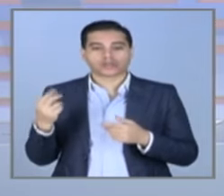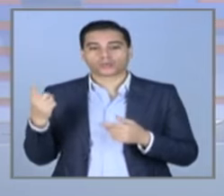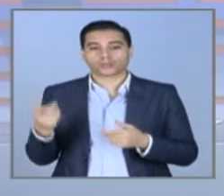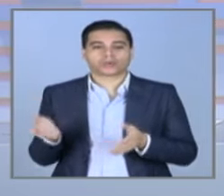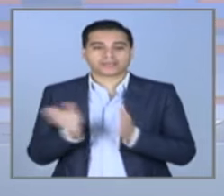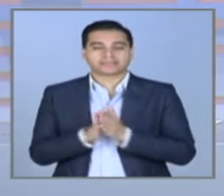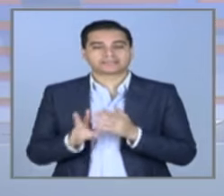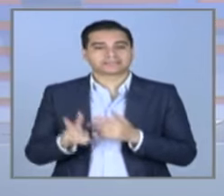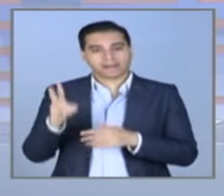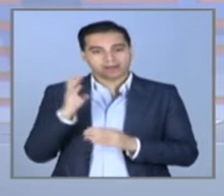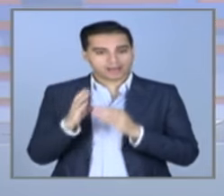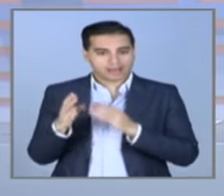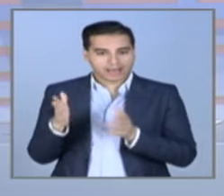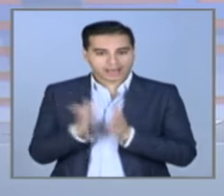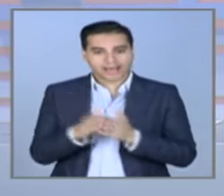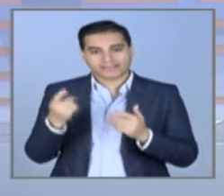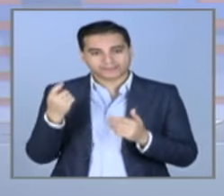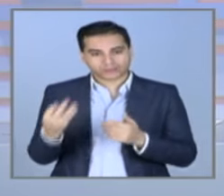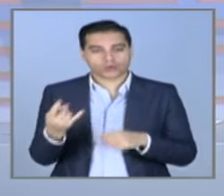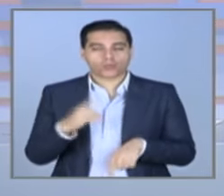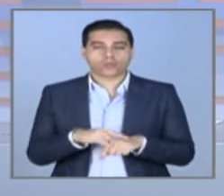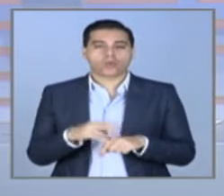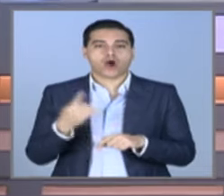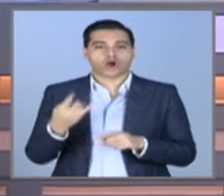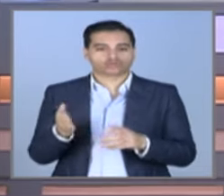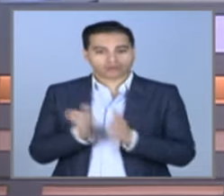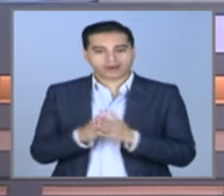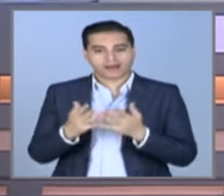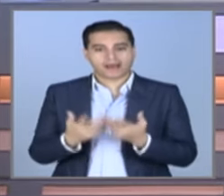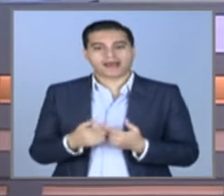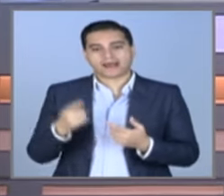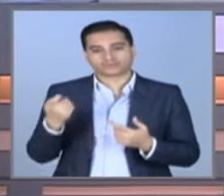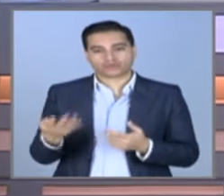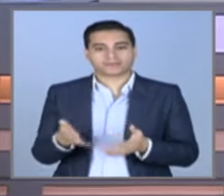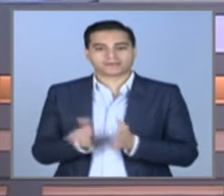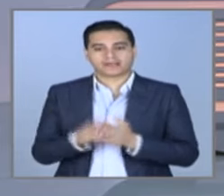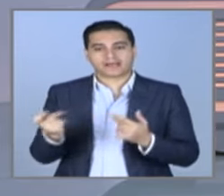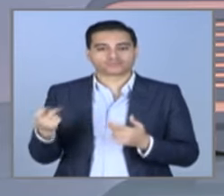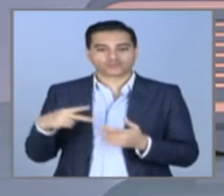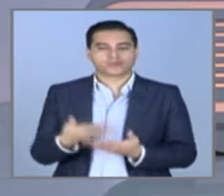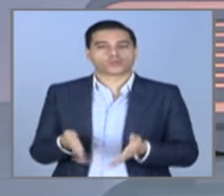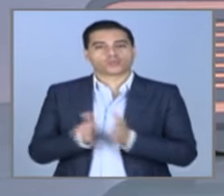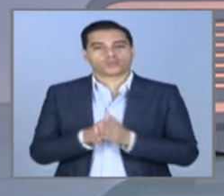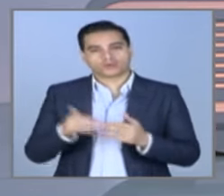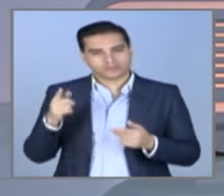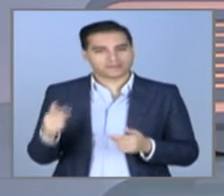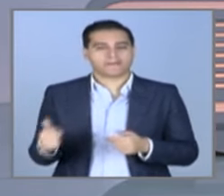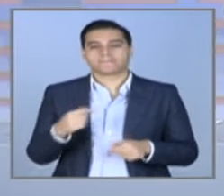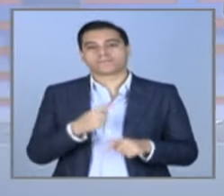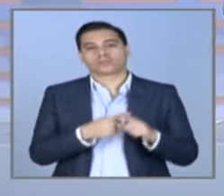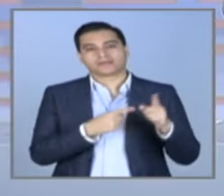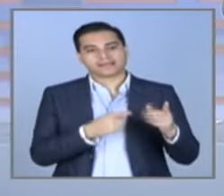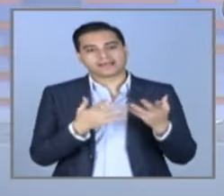40 وسبع اجابات صح 35 و10 نقط هديه 45 85 بالظبط كده.